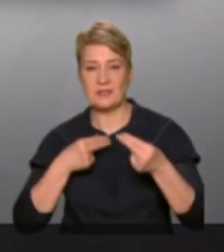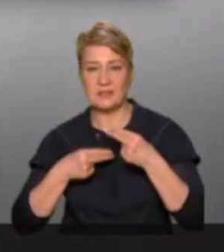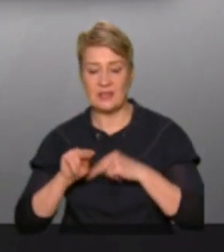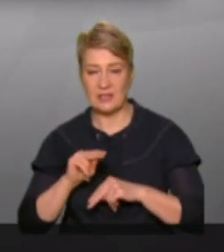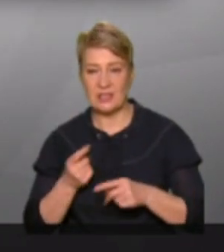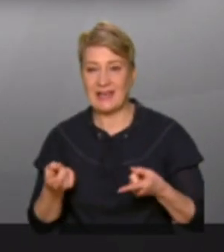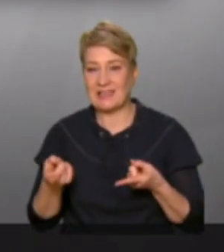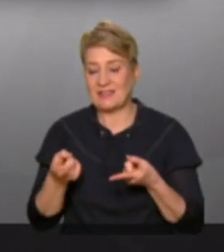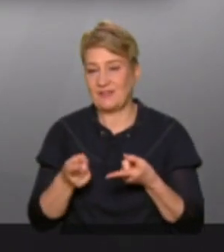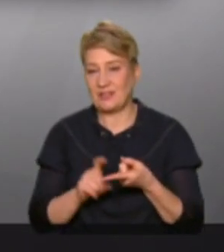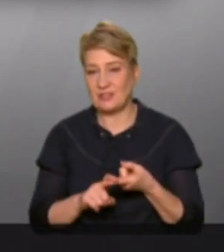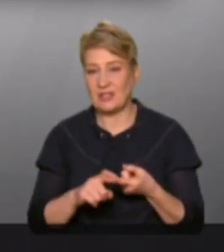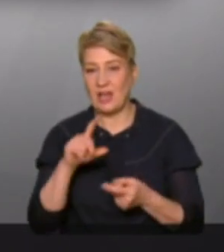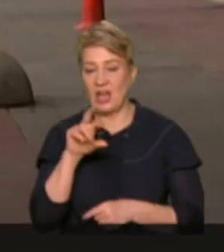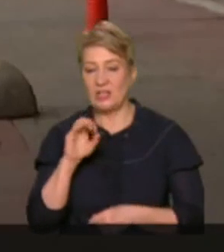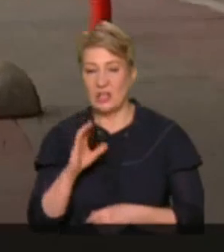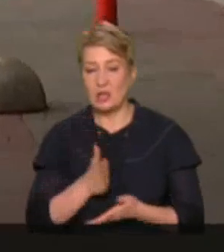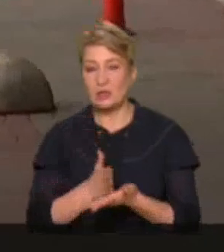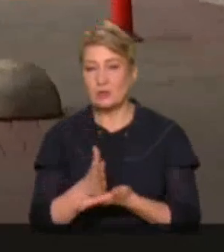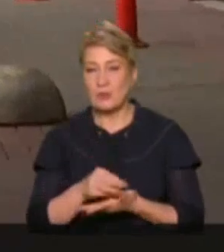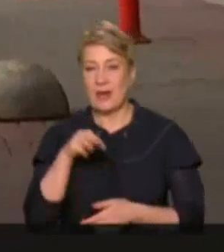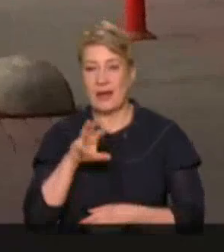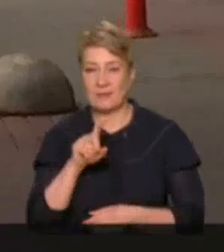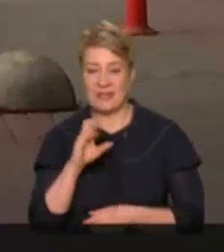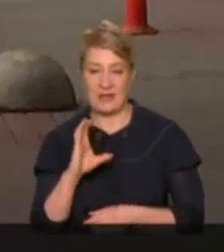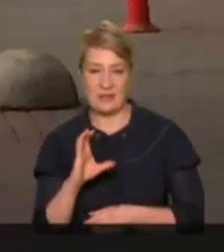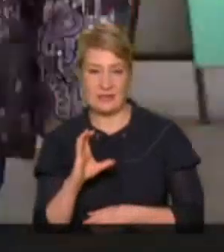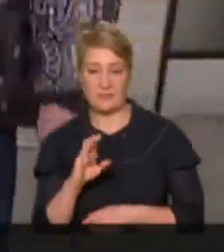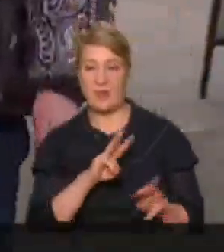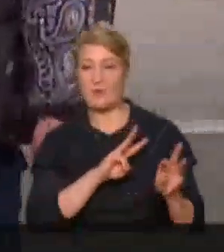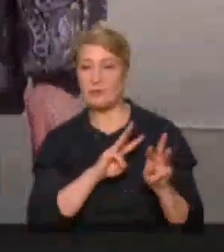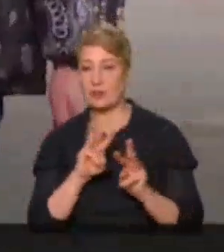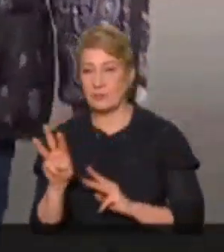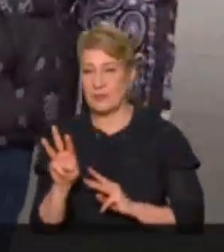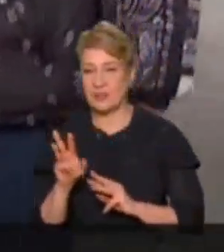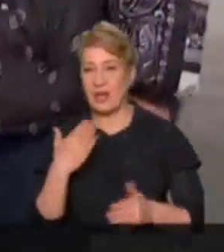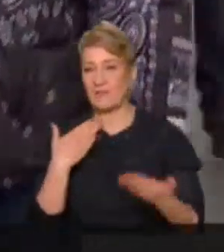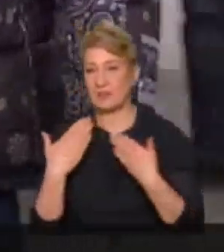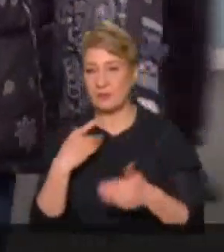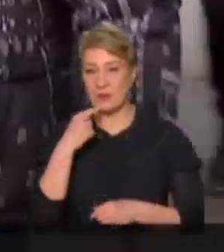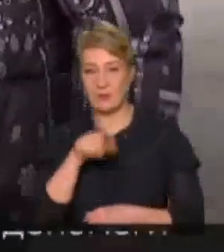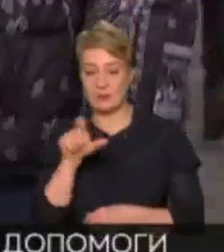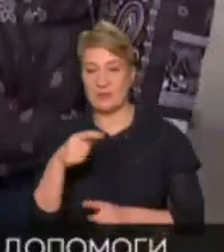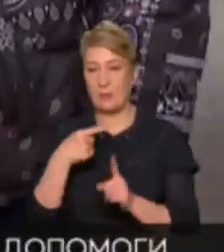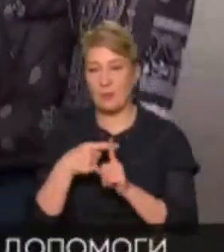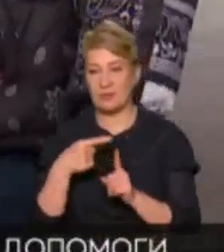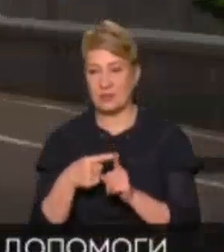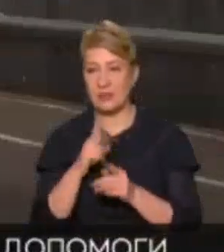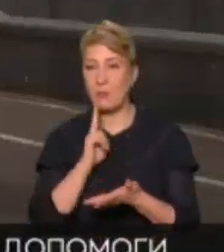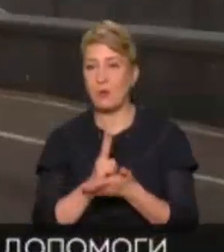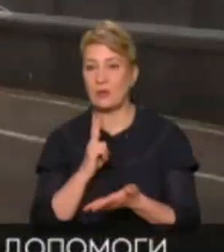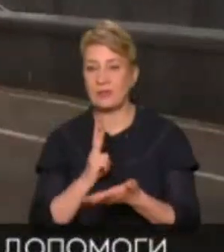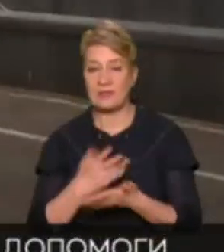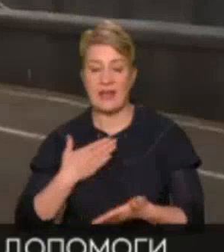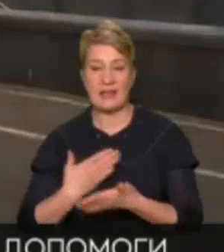зв'яжеться HR-служба МЗС. У соцмережах українці відреагували здебільшого позитивно, бо побачили в